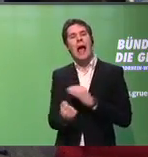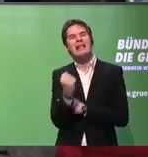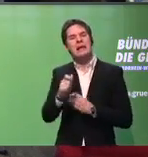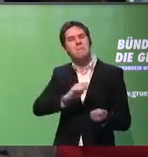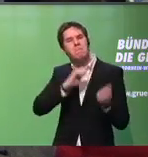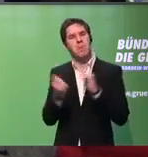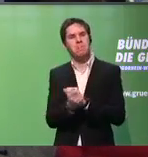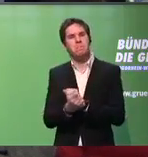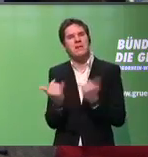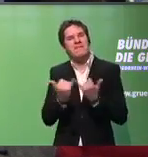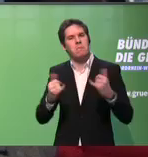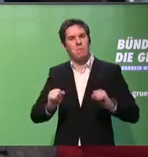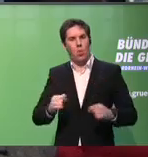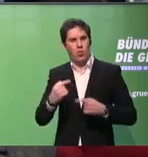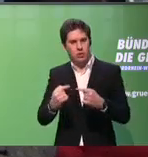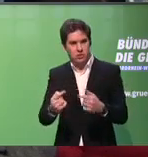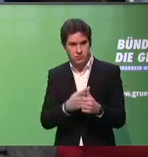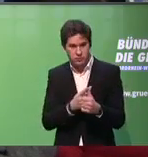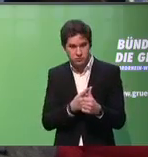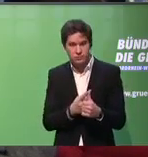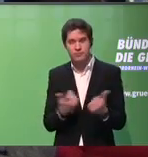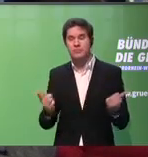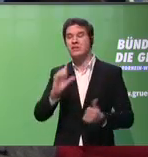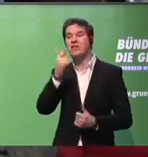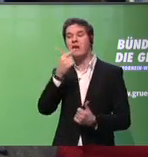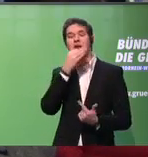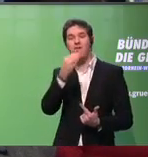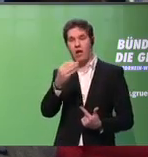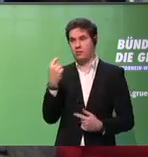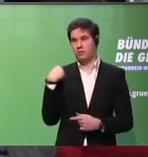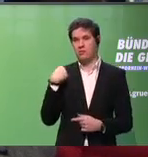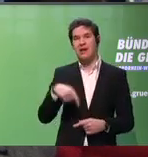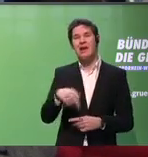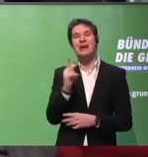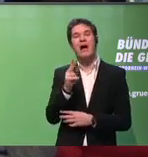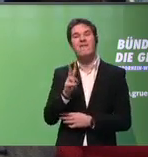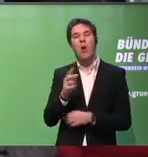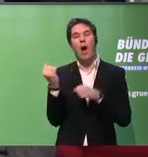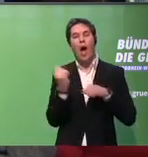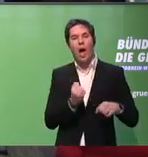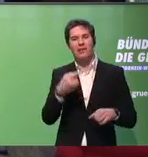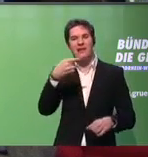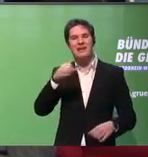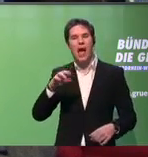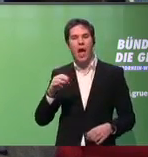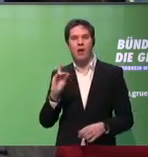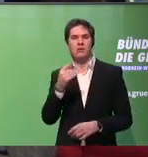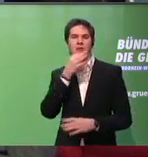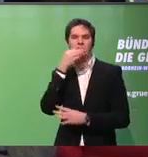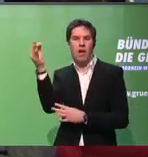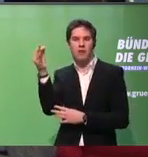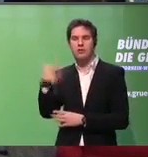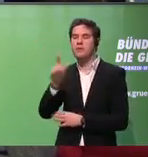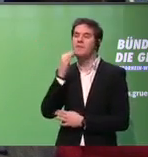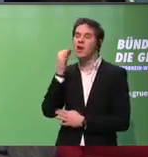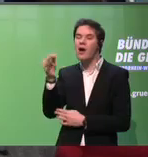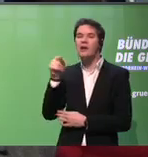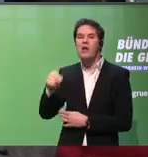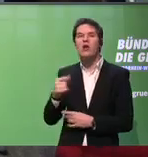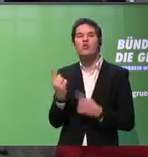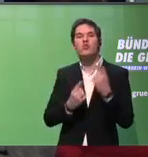Das ist die erste Frage. Und die zweite Frage ist eher aus dem Raum, aus dem KV Aachen von dem Gerd. Und der fragt, welche Projekte gibt es für den Green New